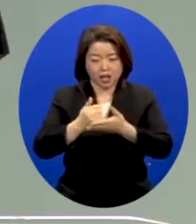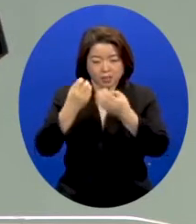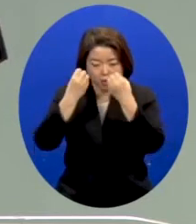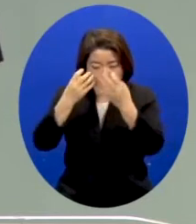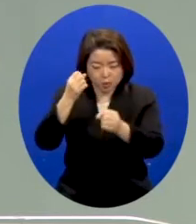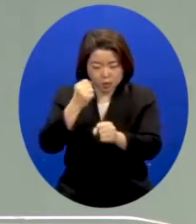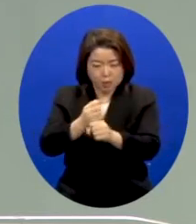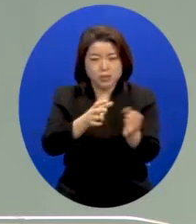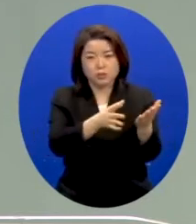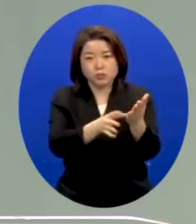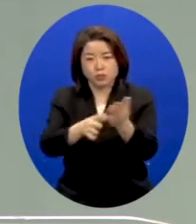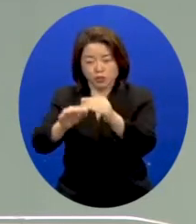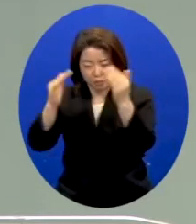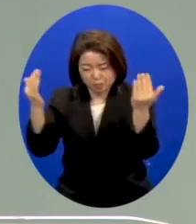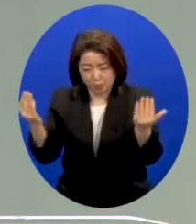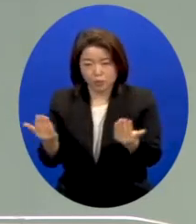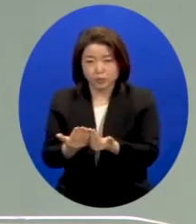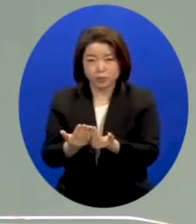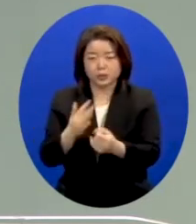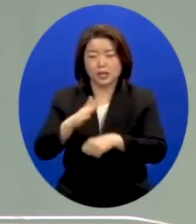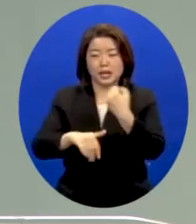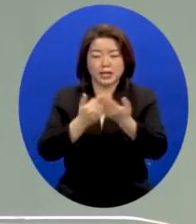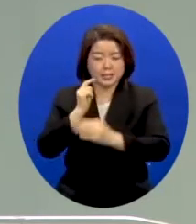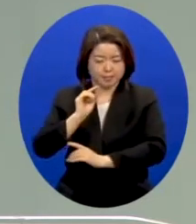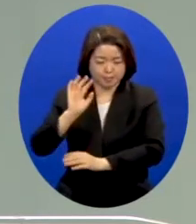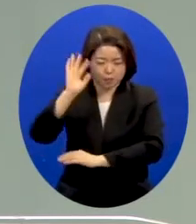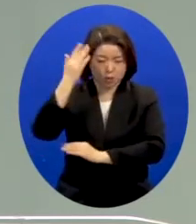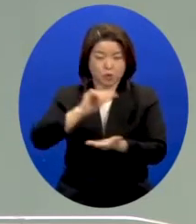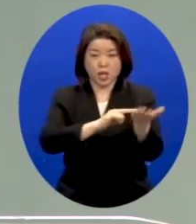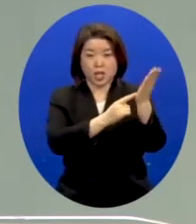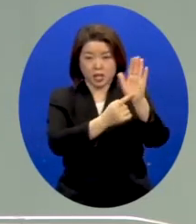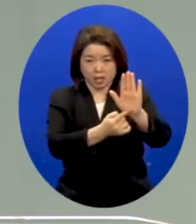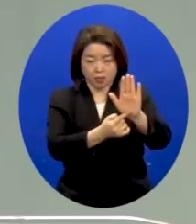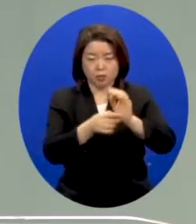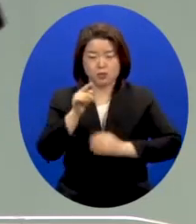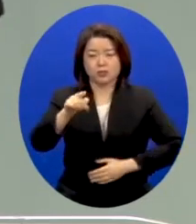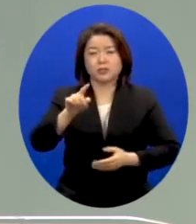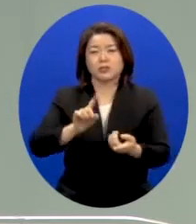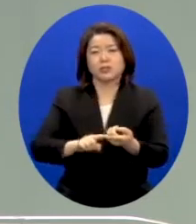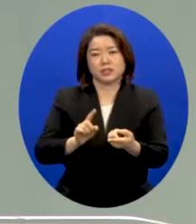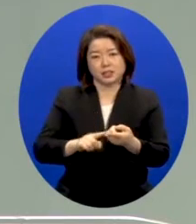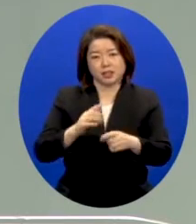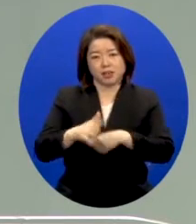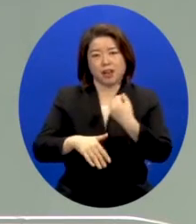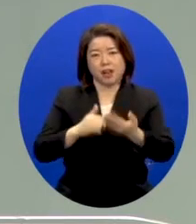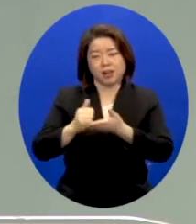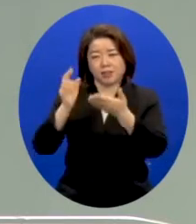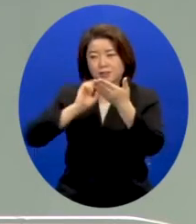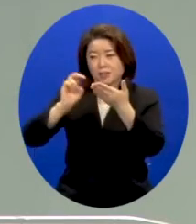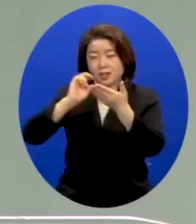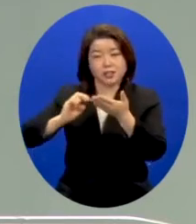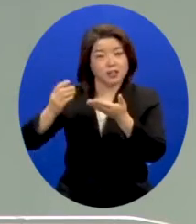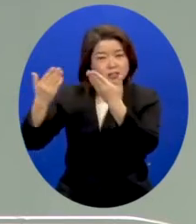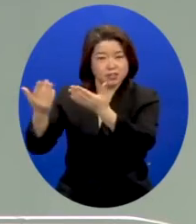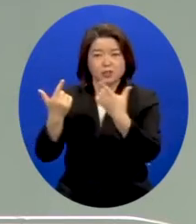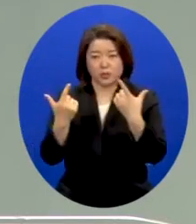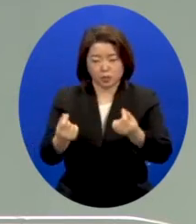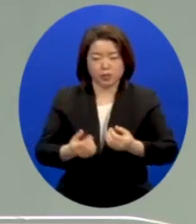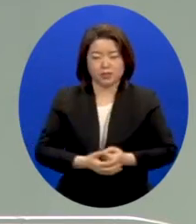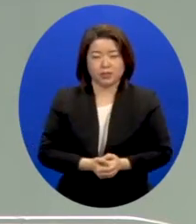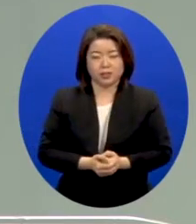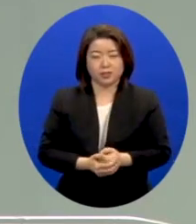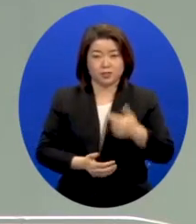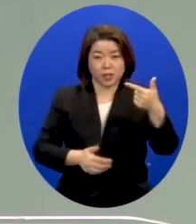피조물은 하나님의 영광을 드러내고 있고 그 자체가 하나님을 찬양하는 것이라는 겁니다 육지를